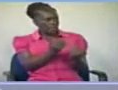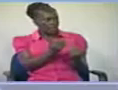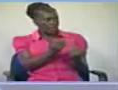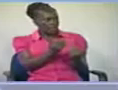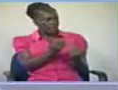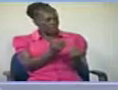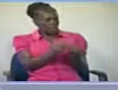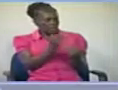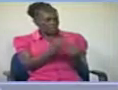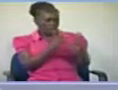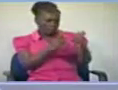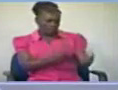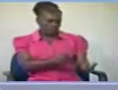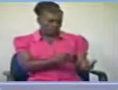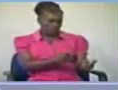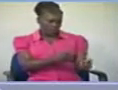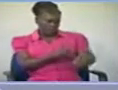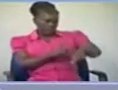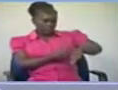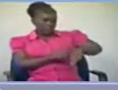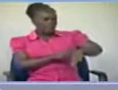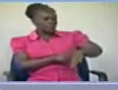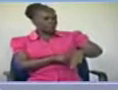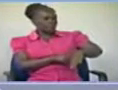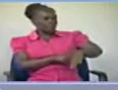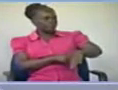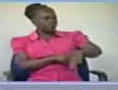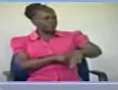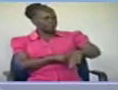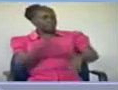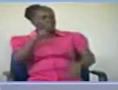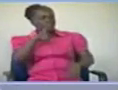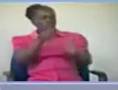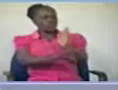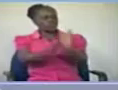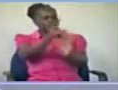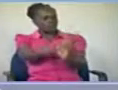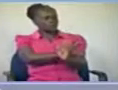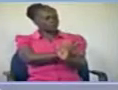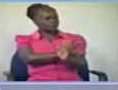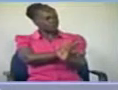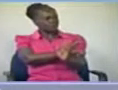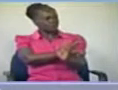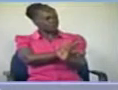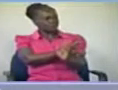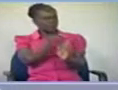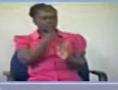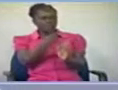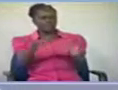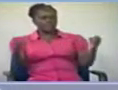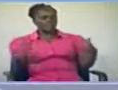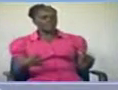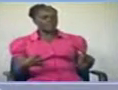ile vipawa. Hasa katika hii framework mpya, yes, tumesema vizuri